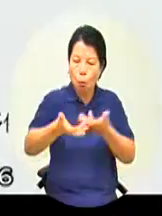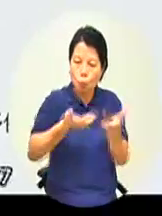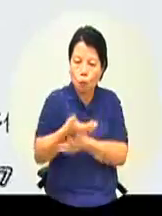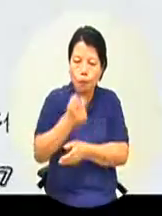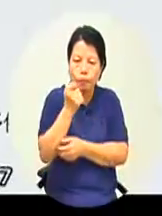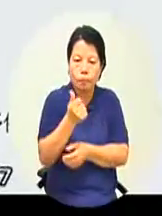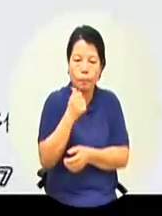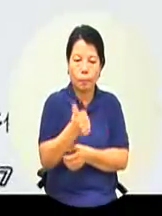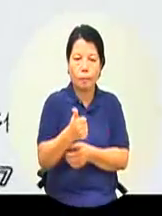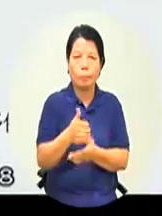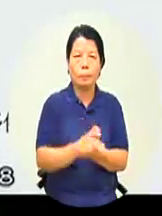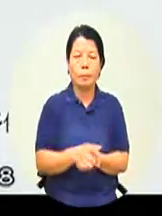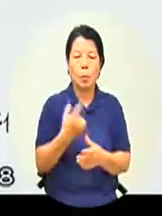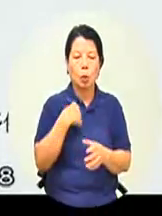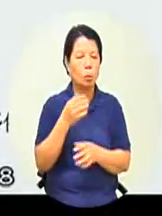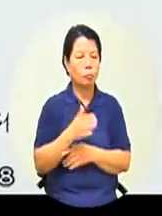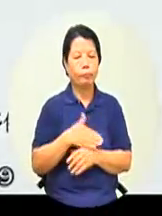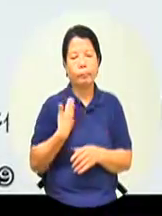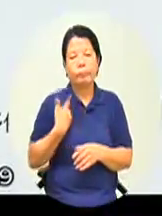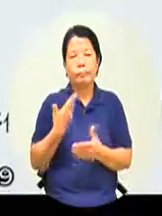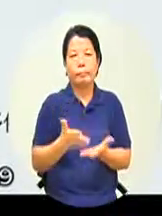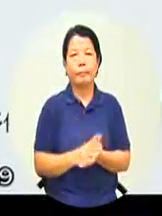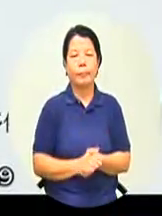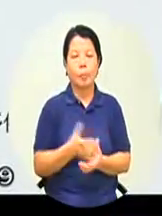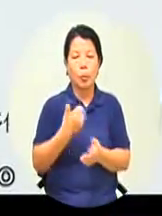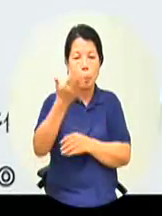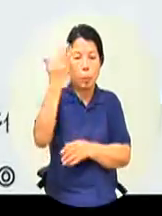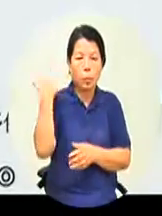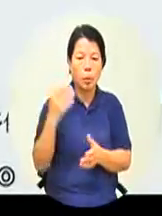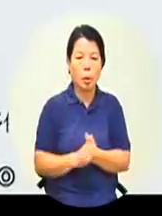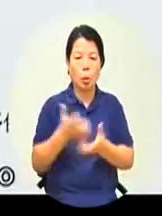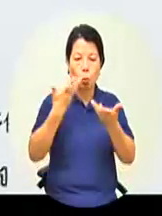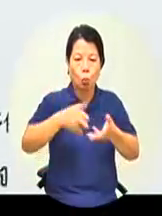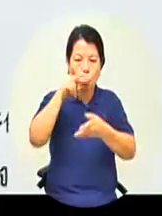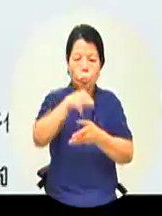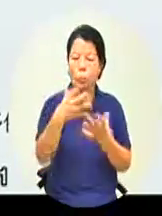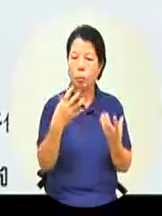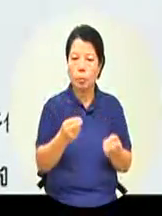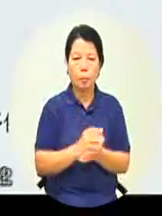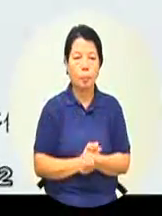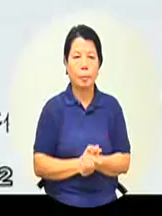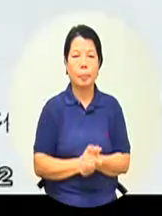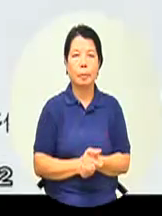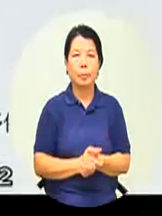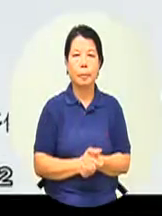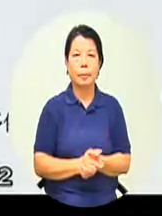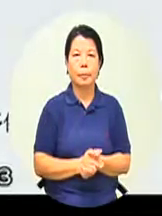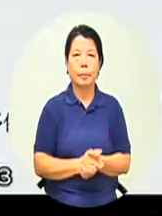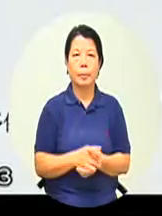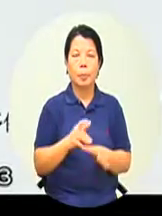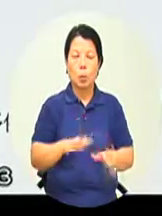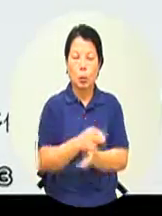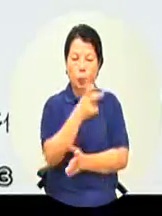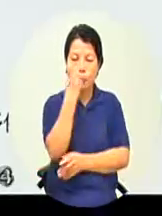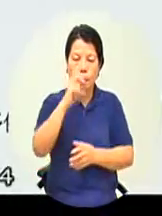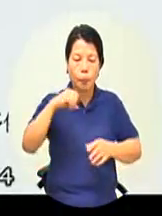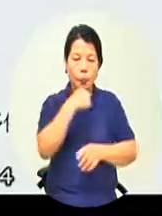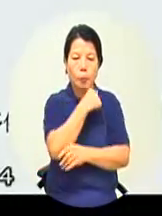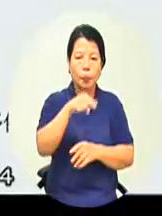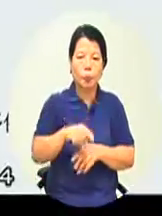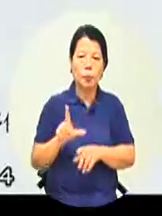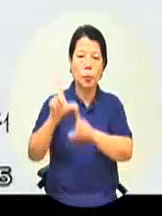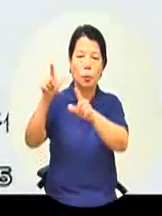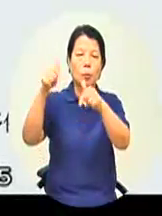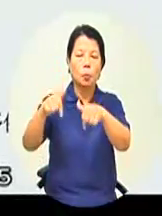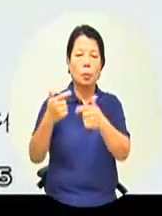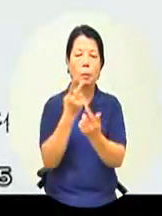是我们自己不觉得，因为我们过去可能不重视这一块。那其实我们发现台湾的东南亚的外